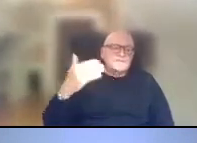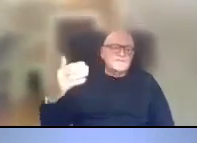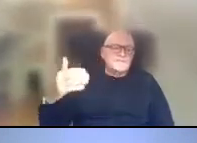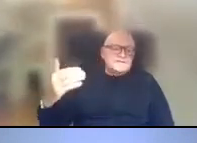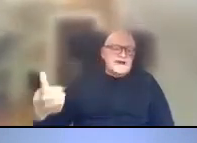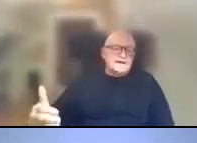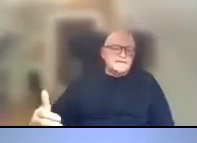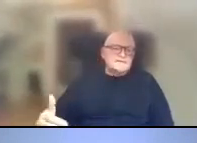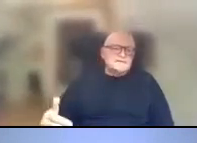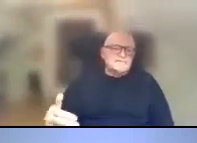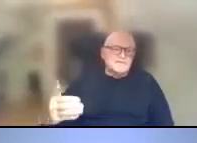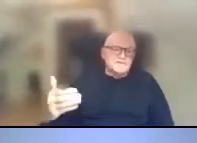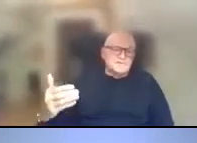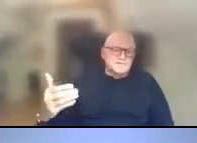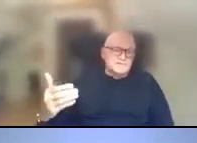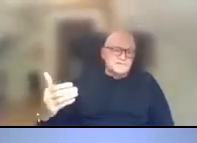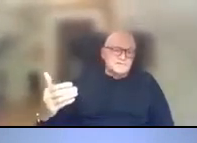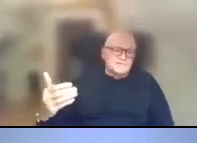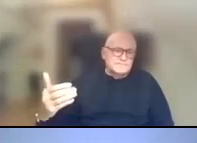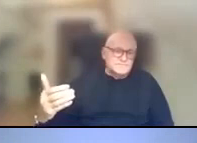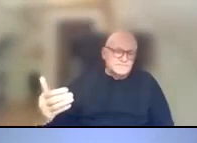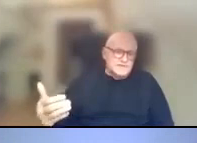unsäglichen Versagens von